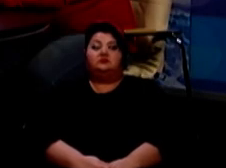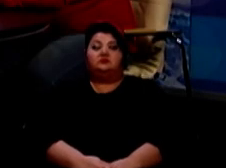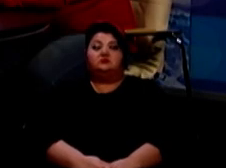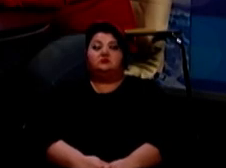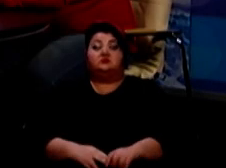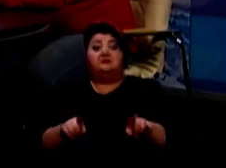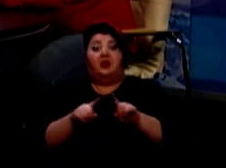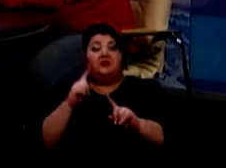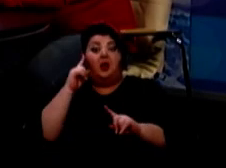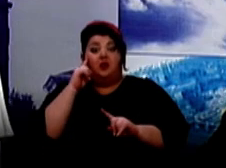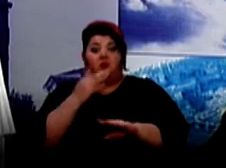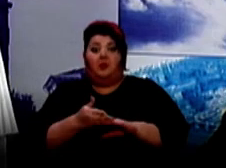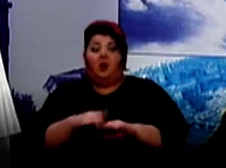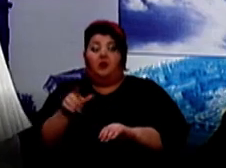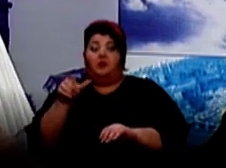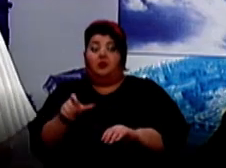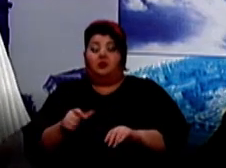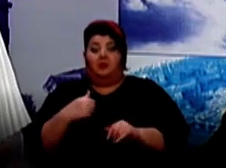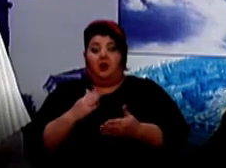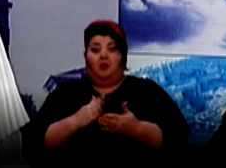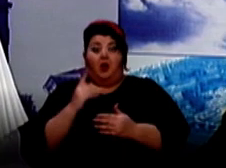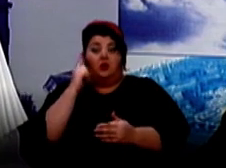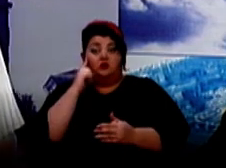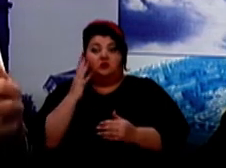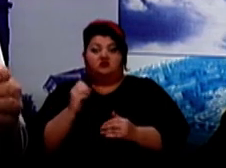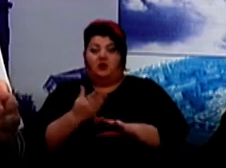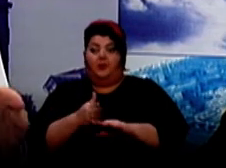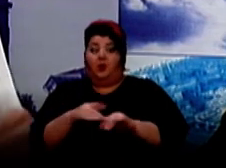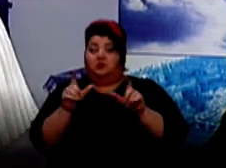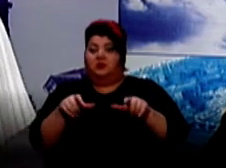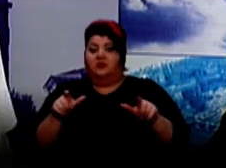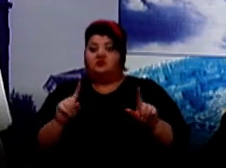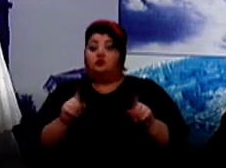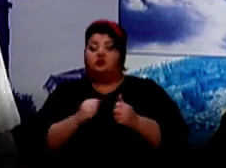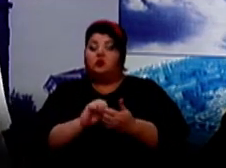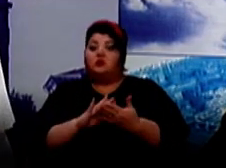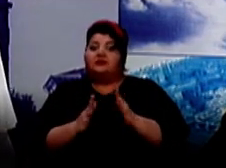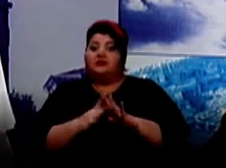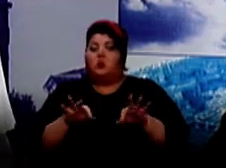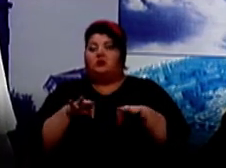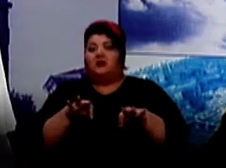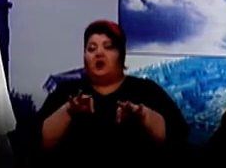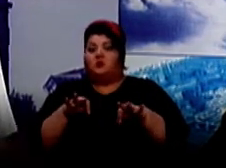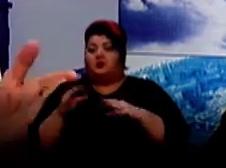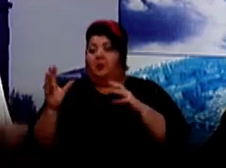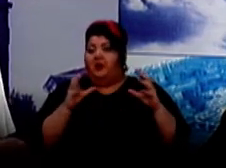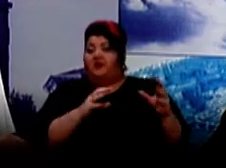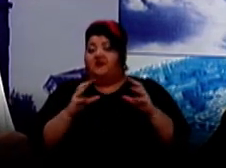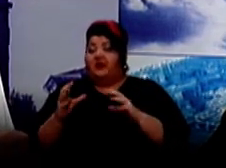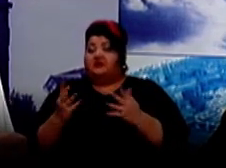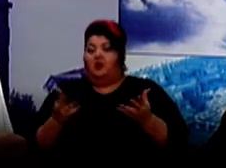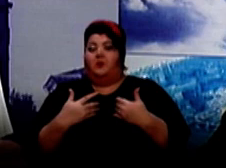Ось така думка полтавця, але ми маємо і думки ще полтавців щодо ситуації з транспортним перевезенням. Ми